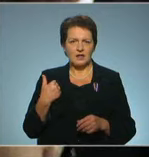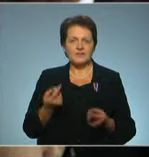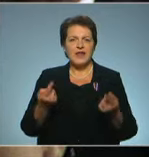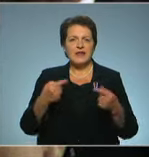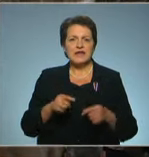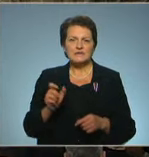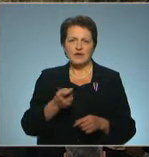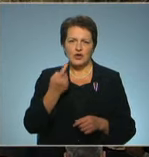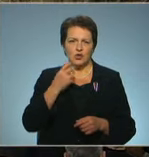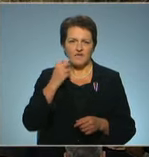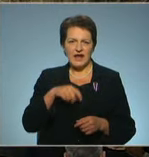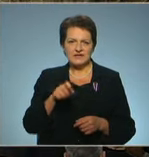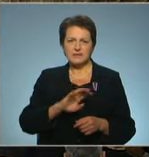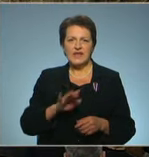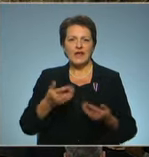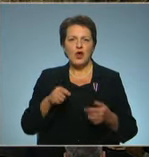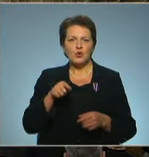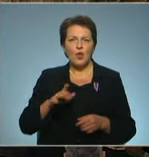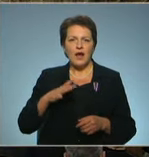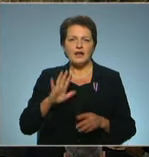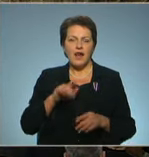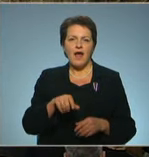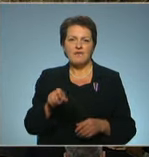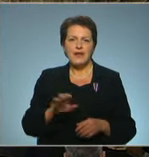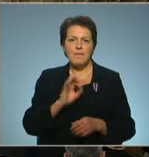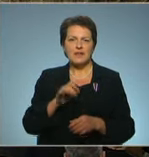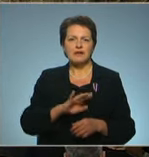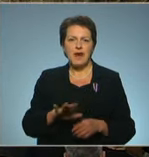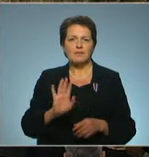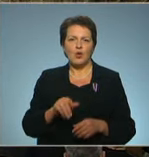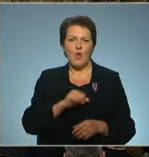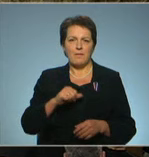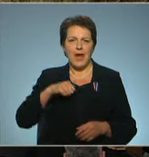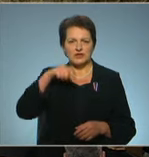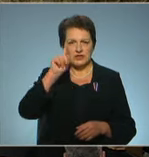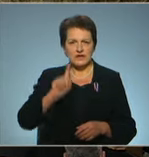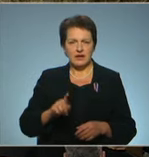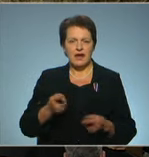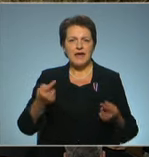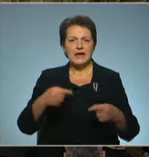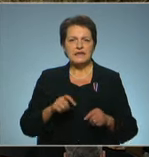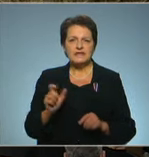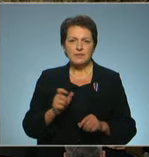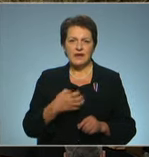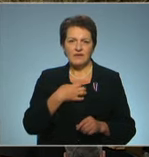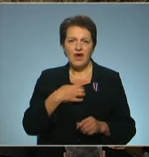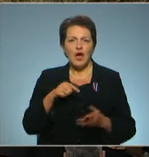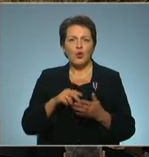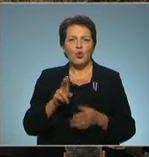ne jau to gaida, lai viņi pateiktu bērniem to, ko tie paši zina. Krīzes brīdī vajag ko